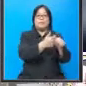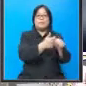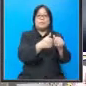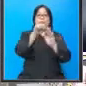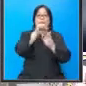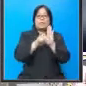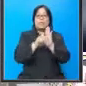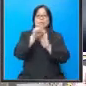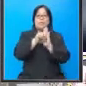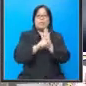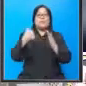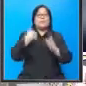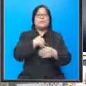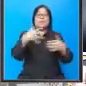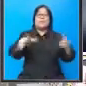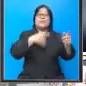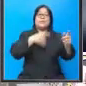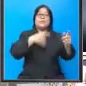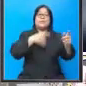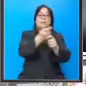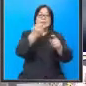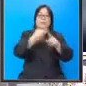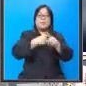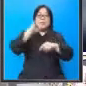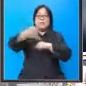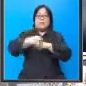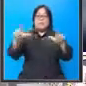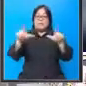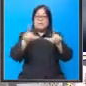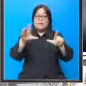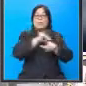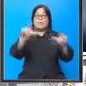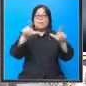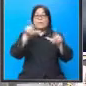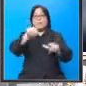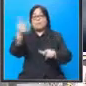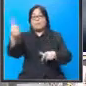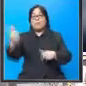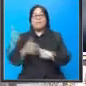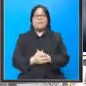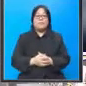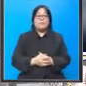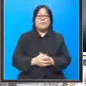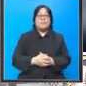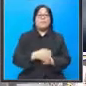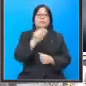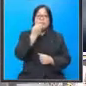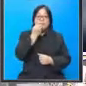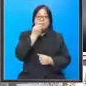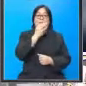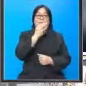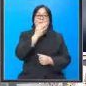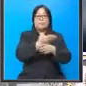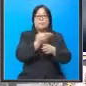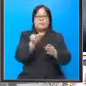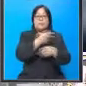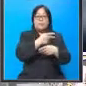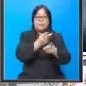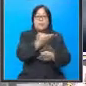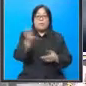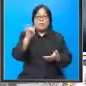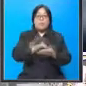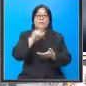syarat-syarat yang telah ditetapkan selain daripada impor pamit dan permit permian lain bahkan makanan atau produk ini